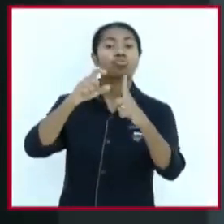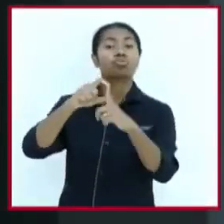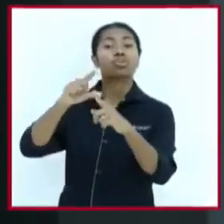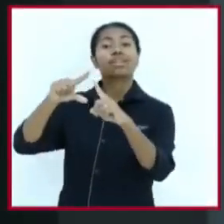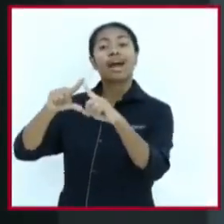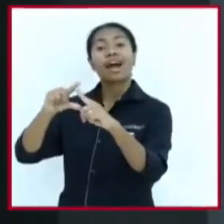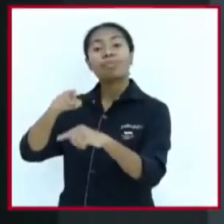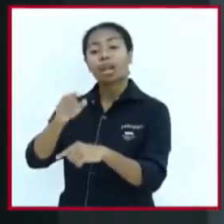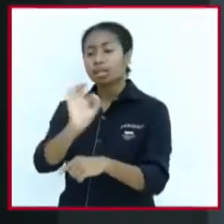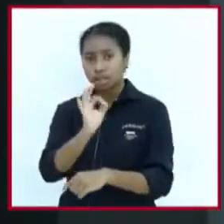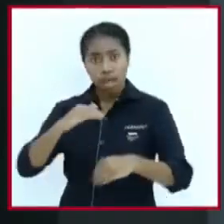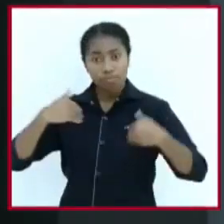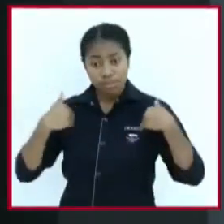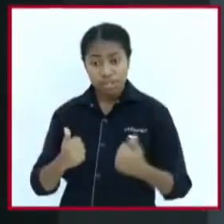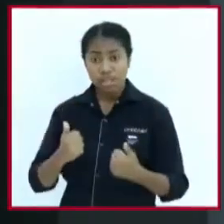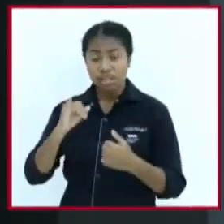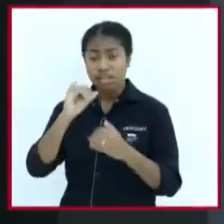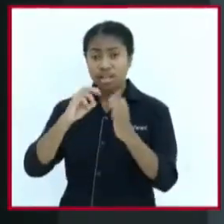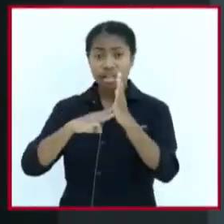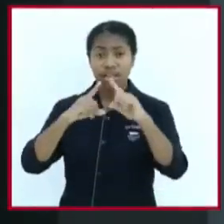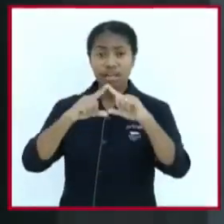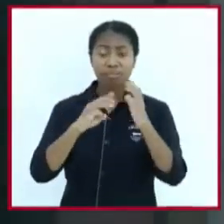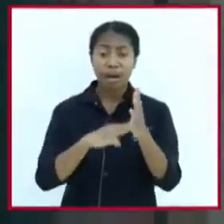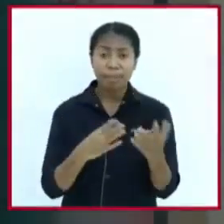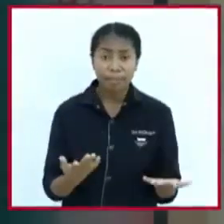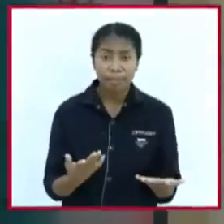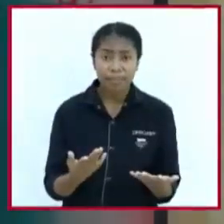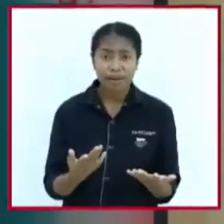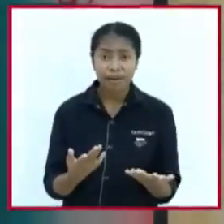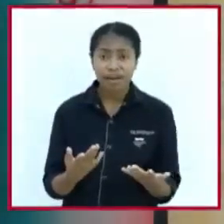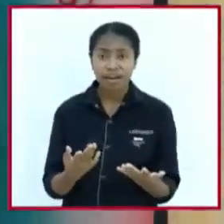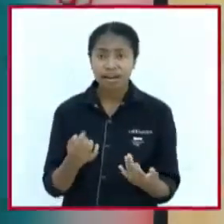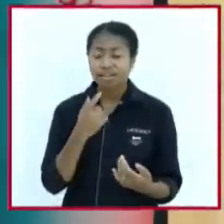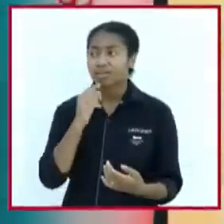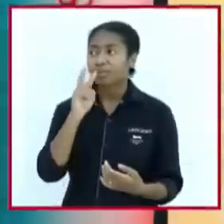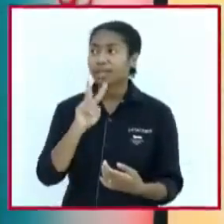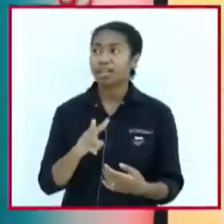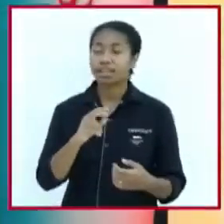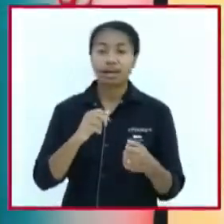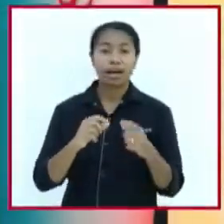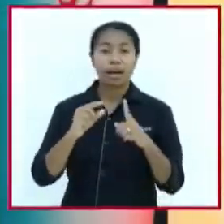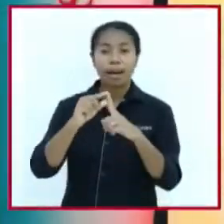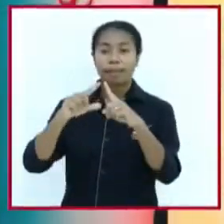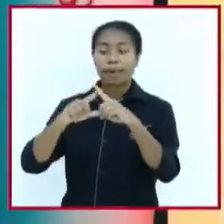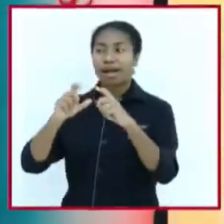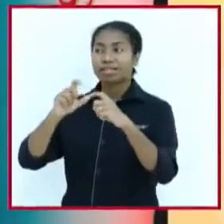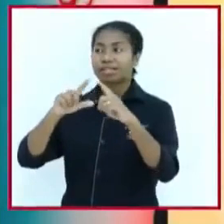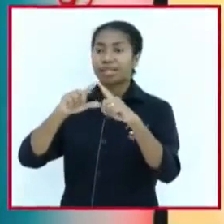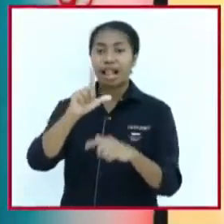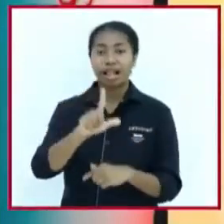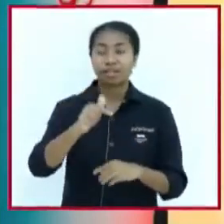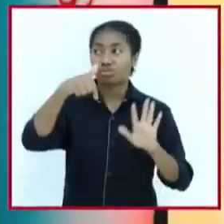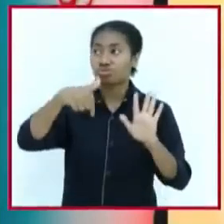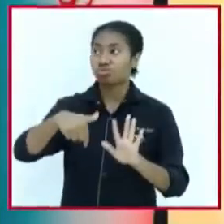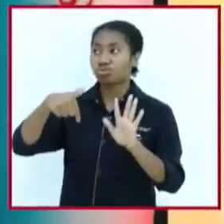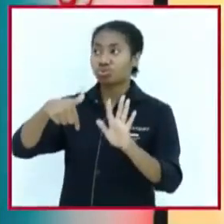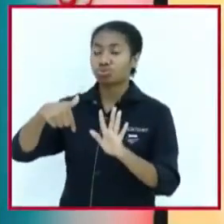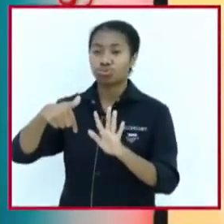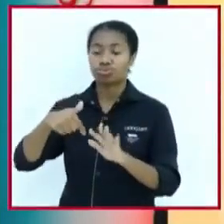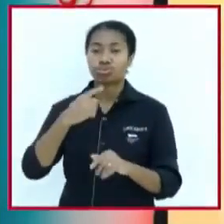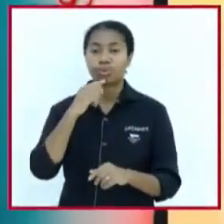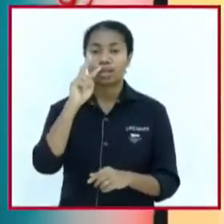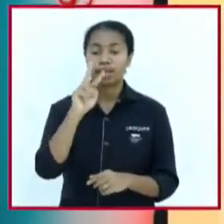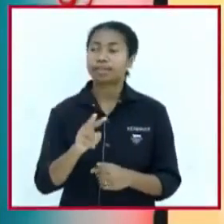imam Halo Pak so7 1314 sebab Ia yang dimaksud disini termasuk suku